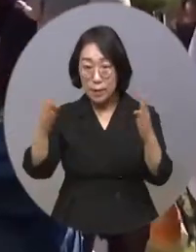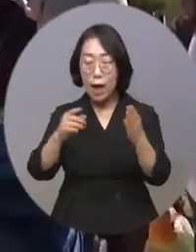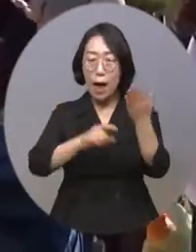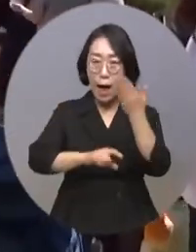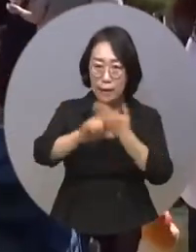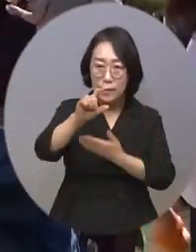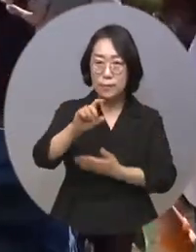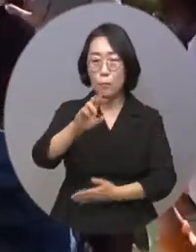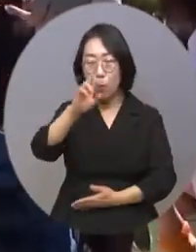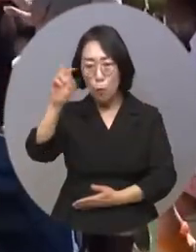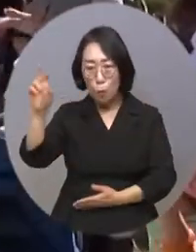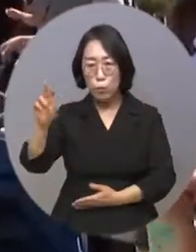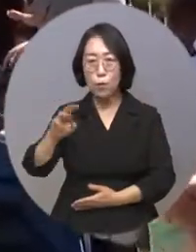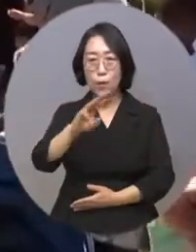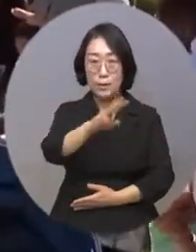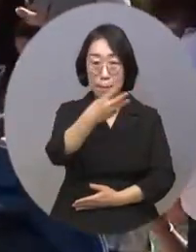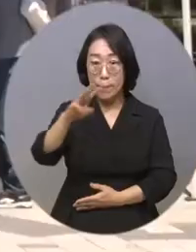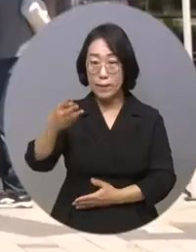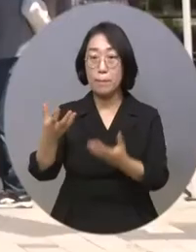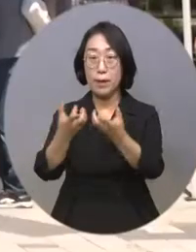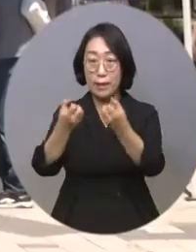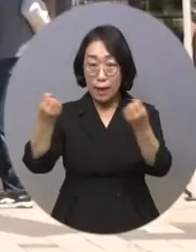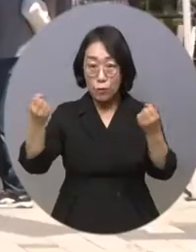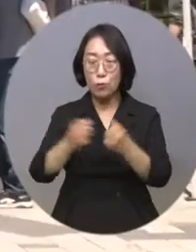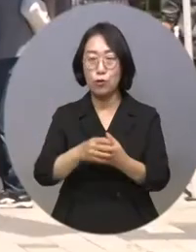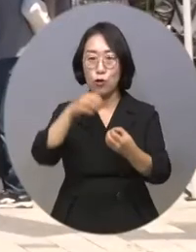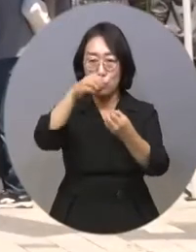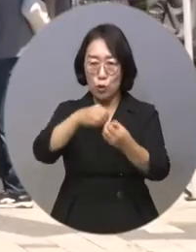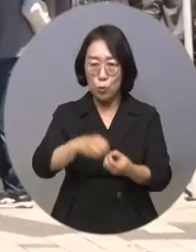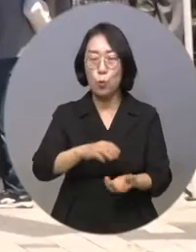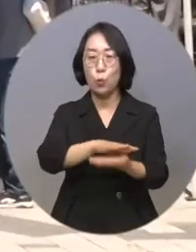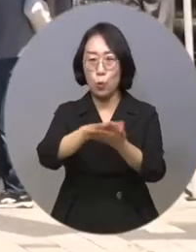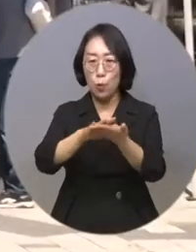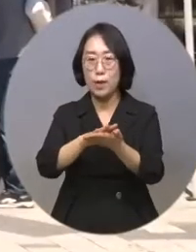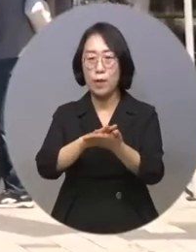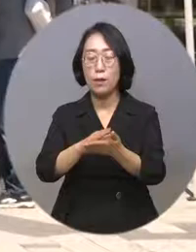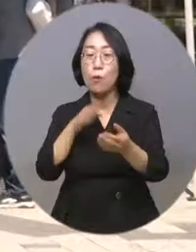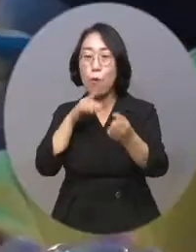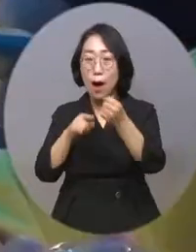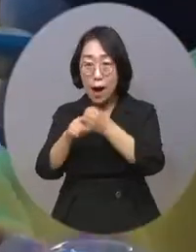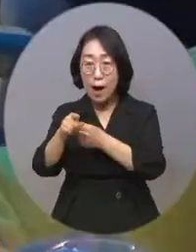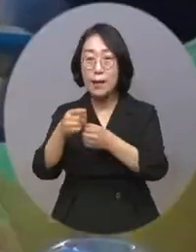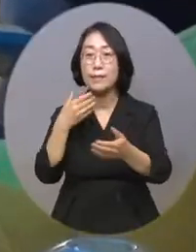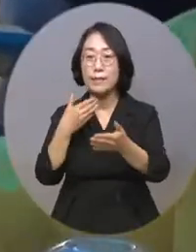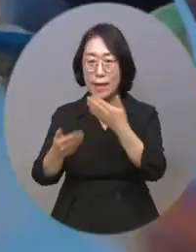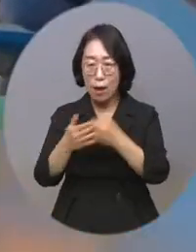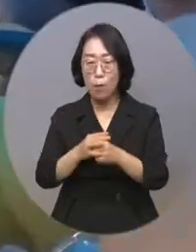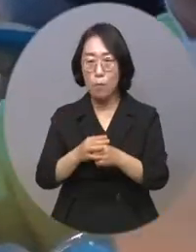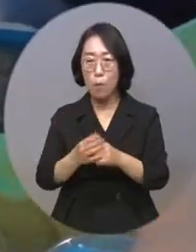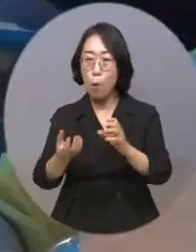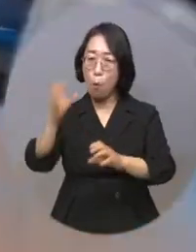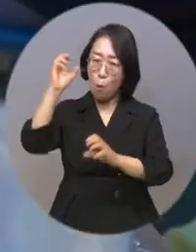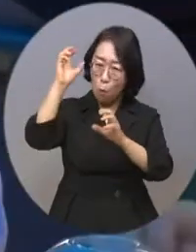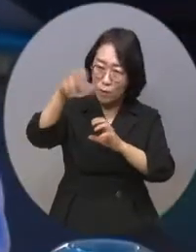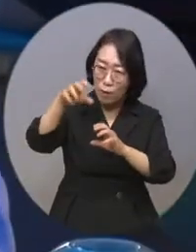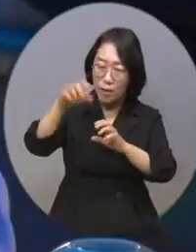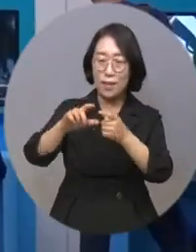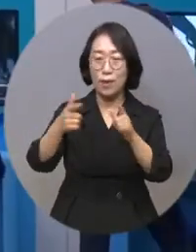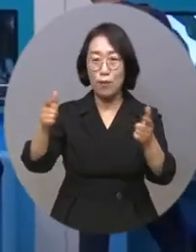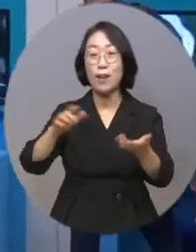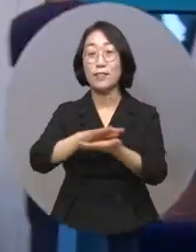오후 파트로 300명씩 나눠 전통놀이, 과학체험, 줄다리기와 바구니에 공넣기 같은